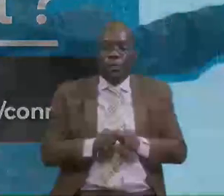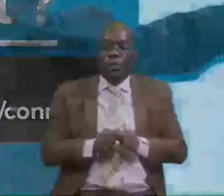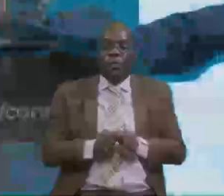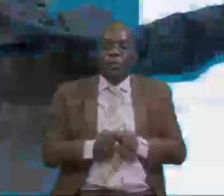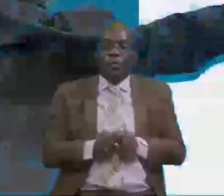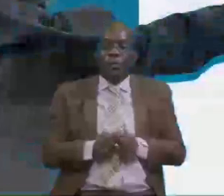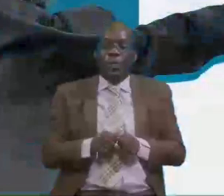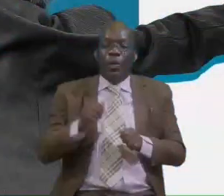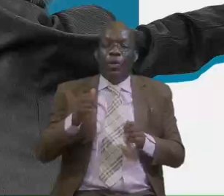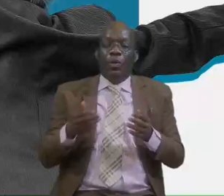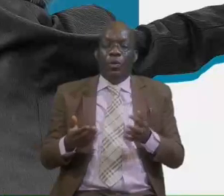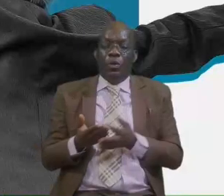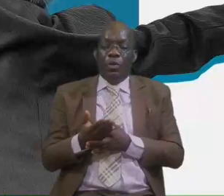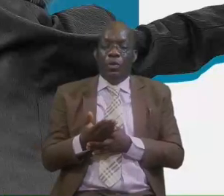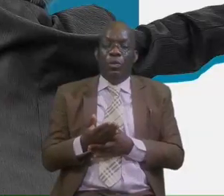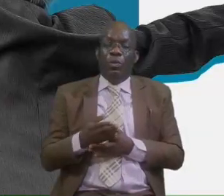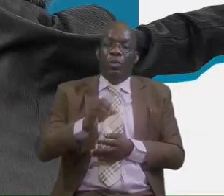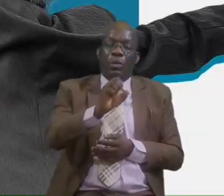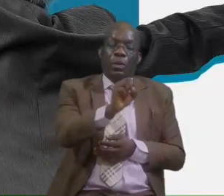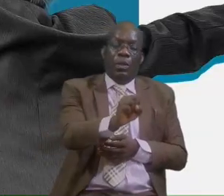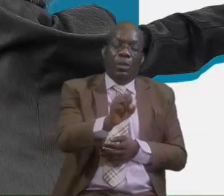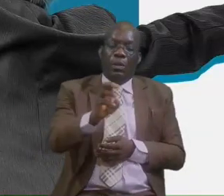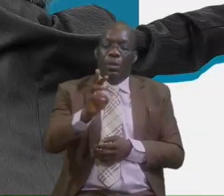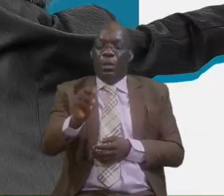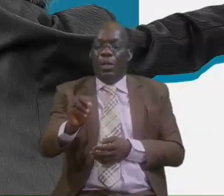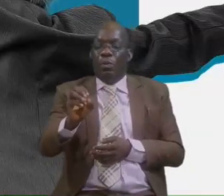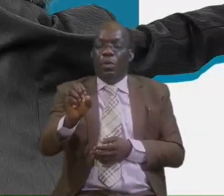par SMS ou WhatsApp.